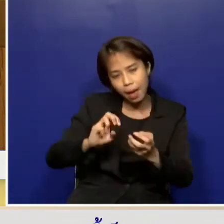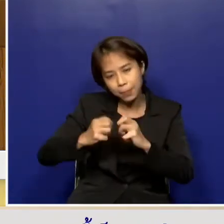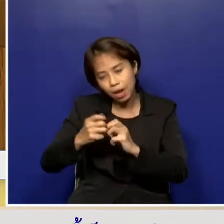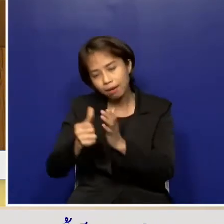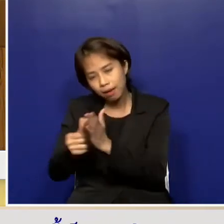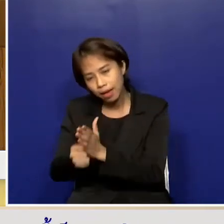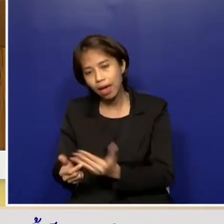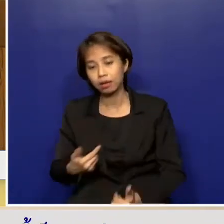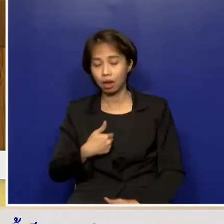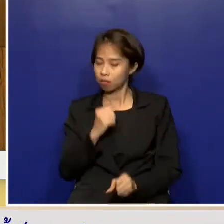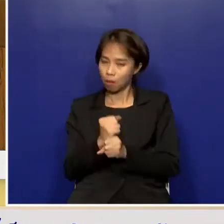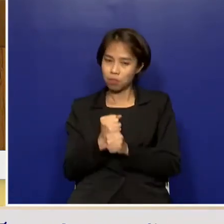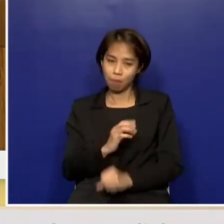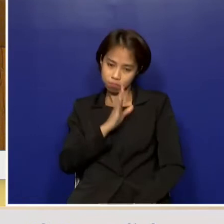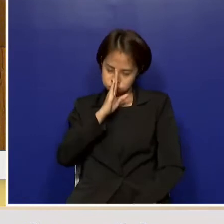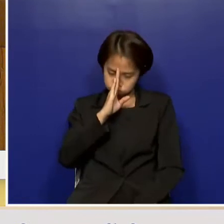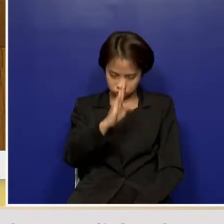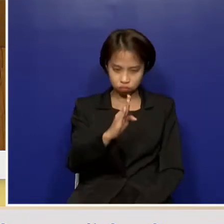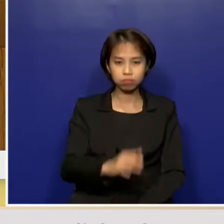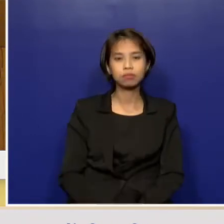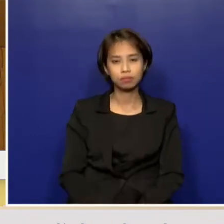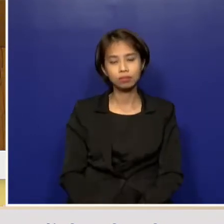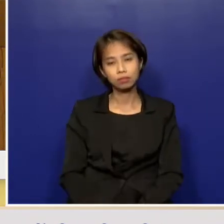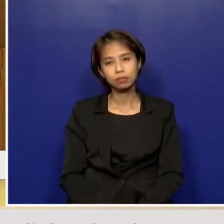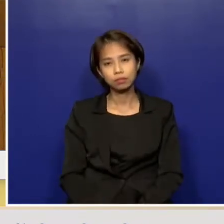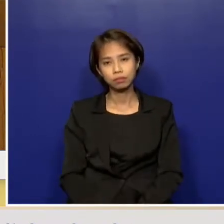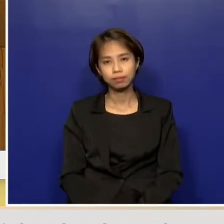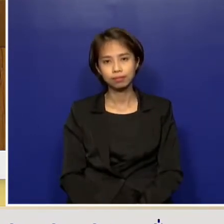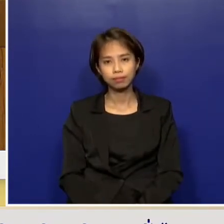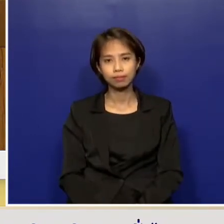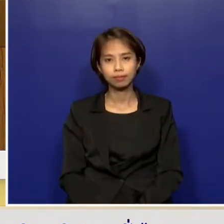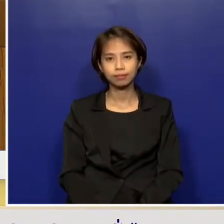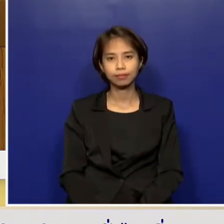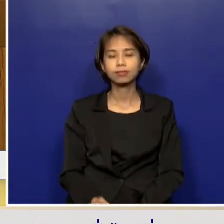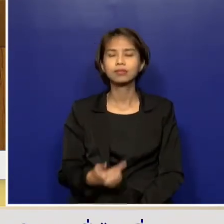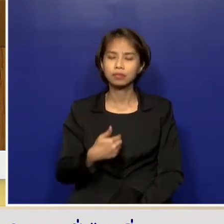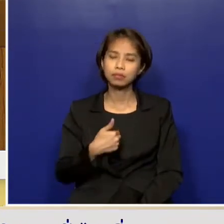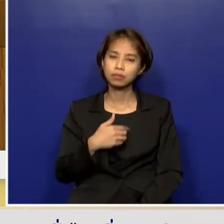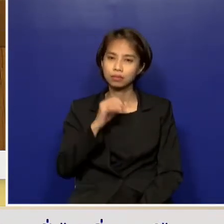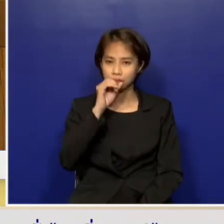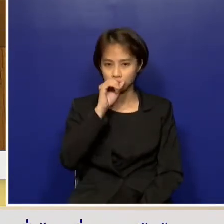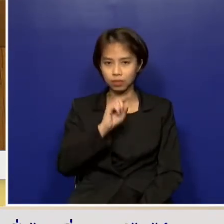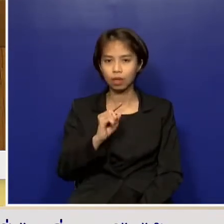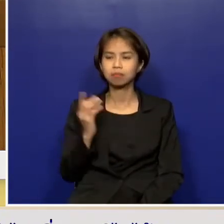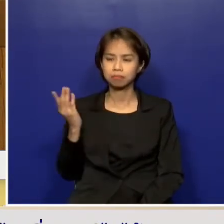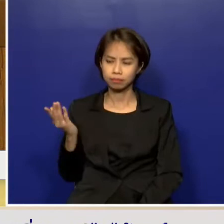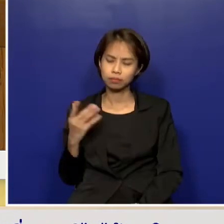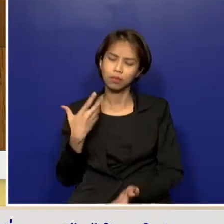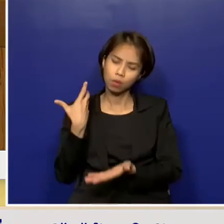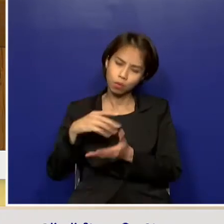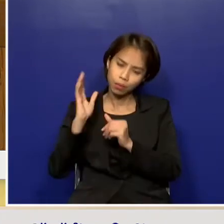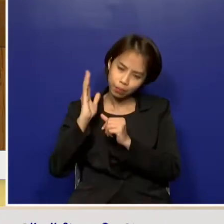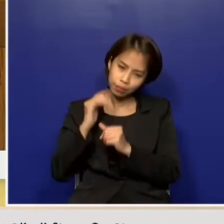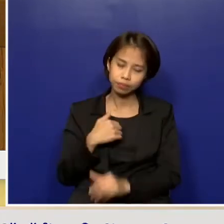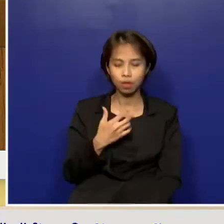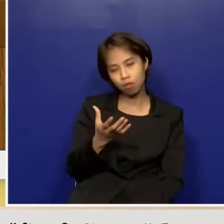ุ สุดจริิ นะครับผมพูดตรนี้แค่นี้ก่อน ผมกาวีนวา ภังท่พูด ตงแต่เริ่มผม